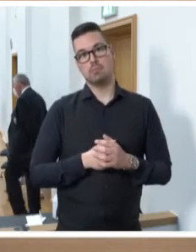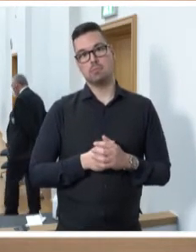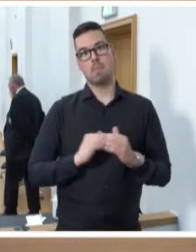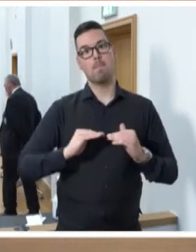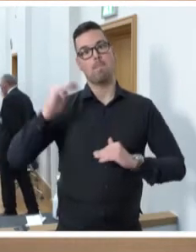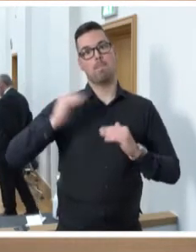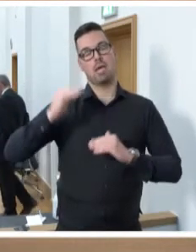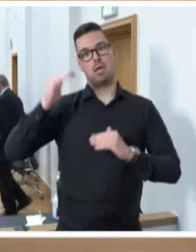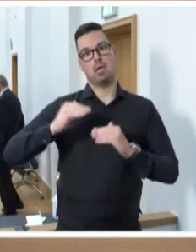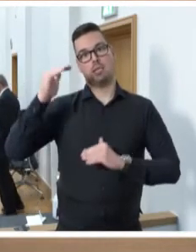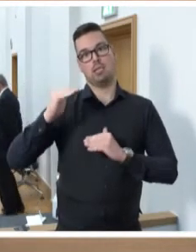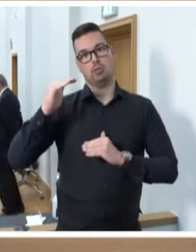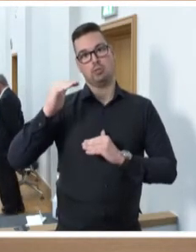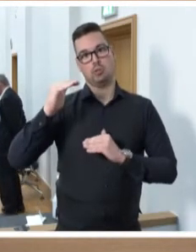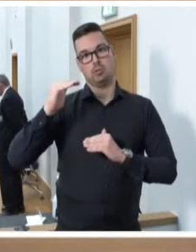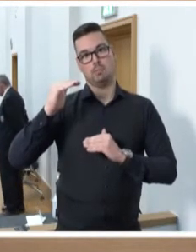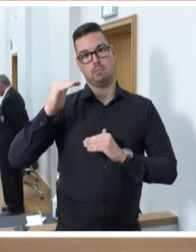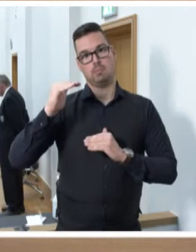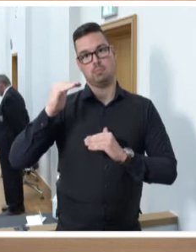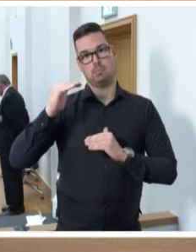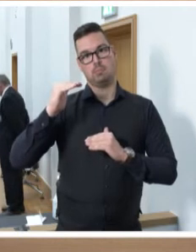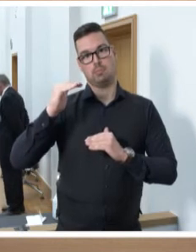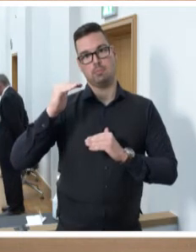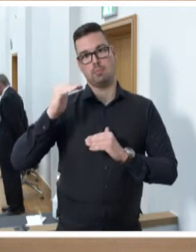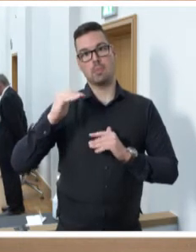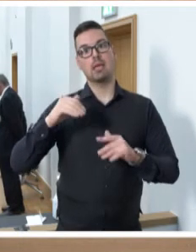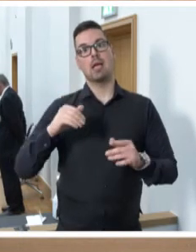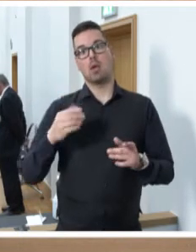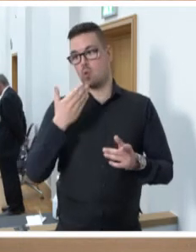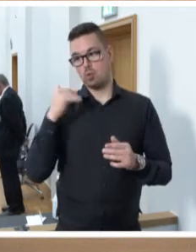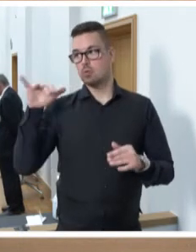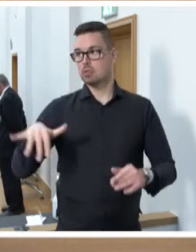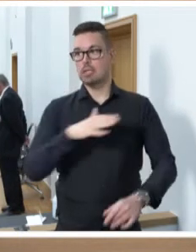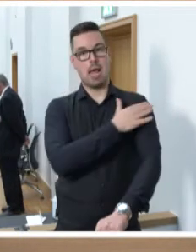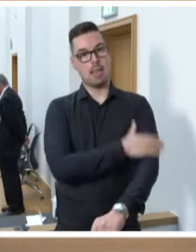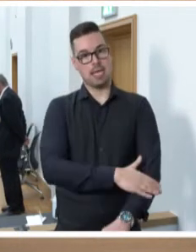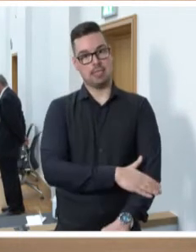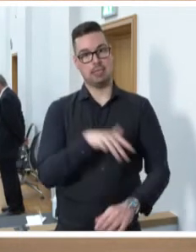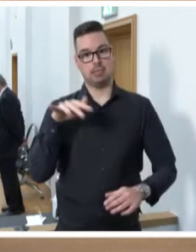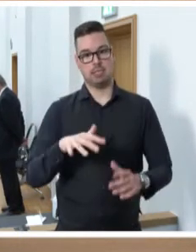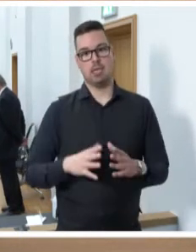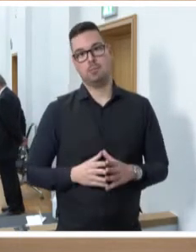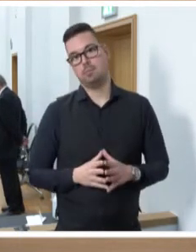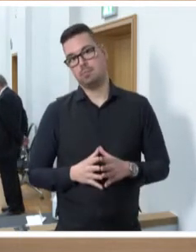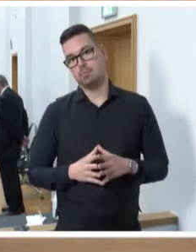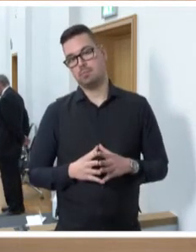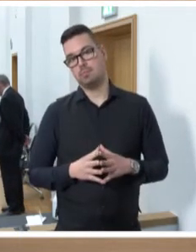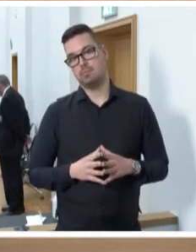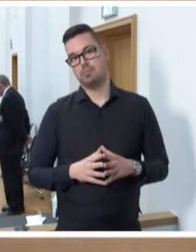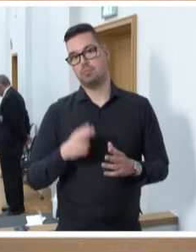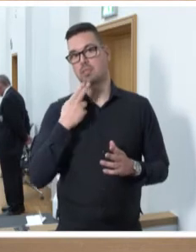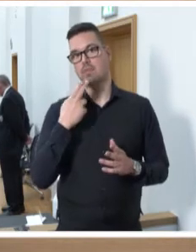mehrheitlich bei einer Gegenstimme und Abwesenheit der linken Fraktionen beschlossen, dem Plenum zu